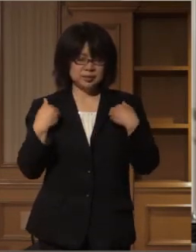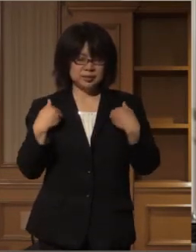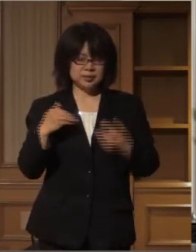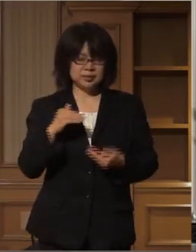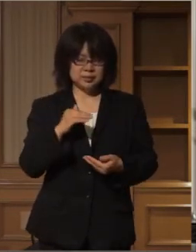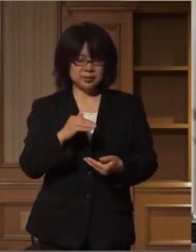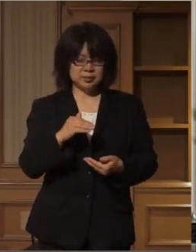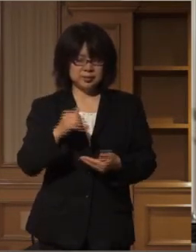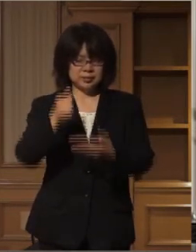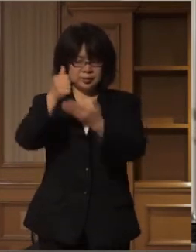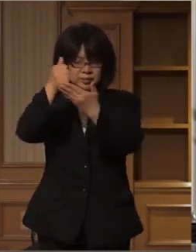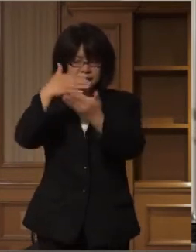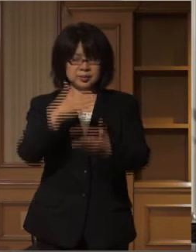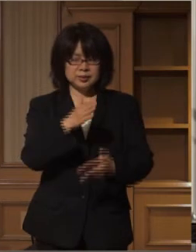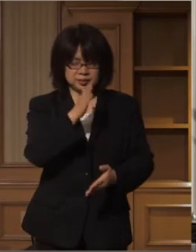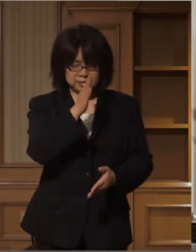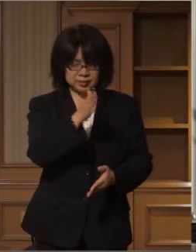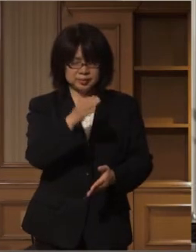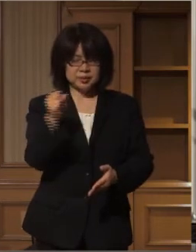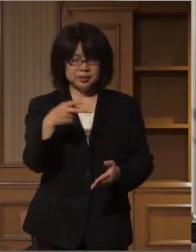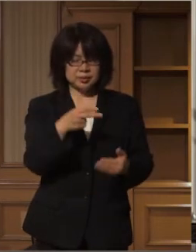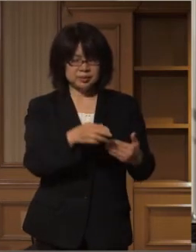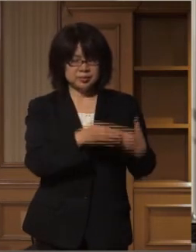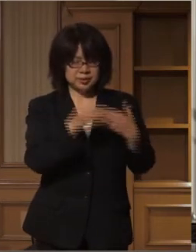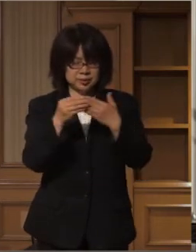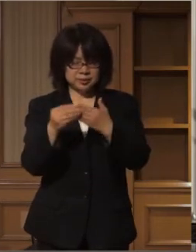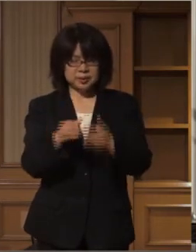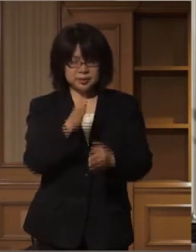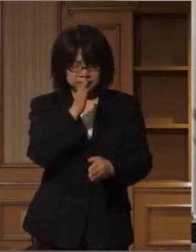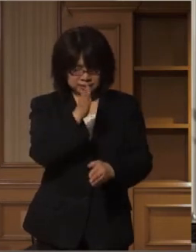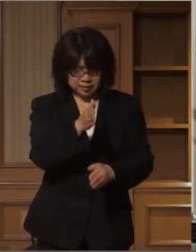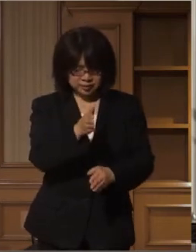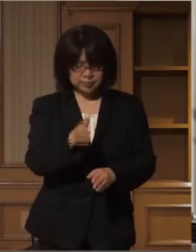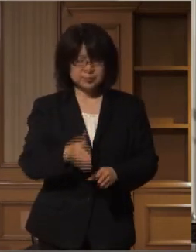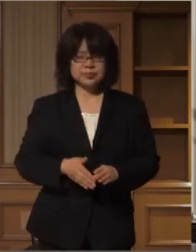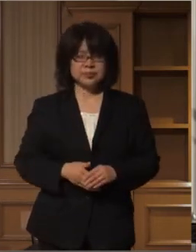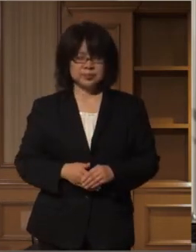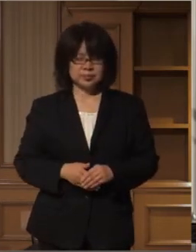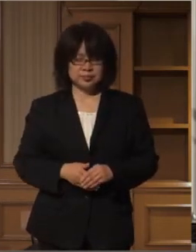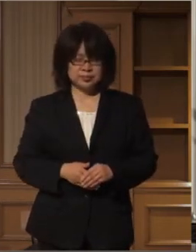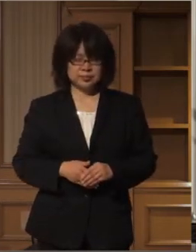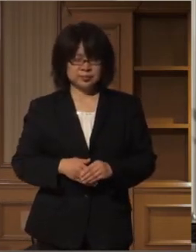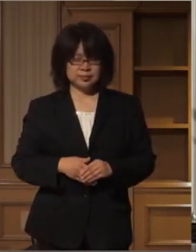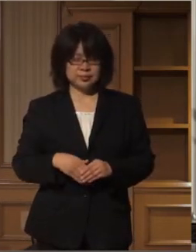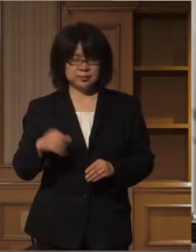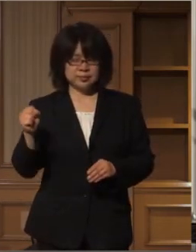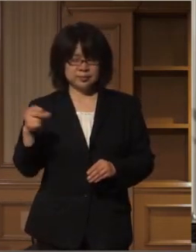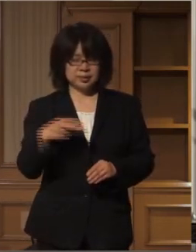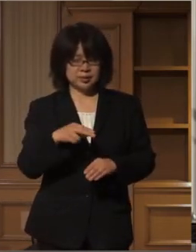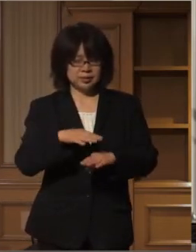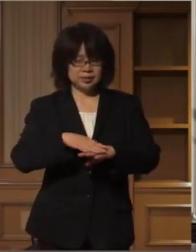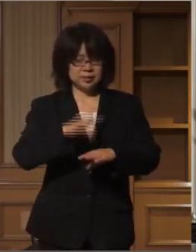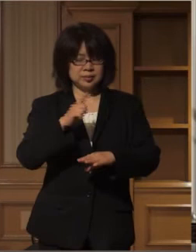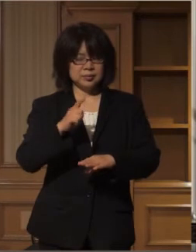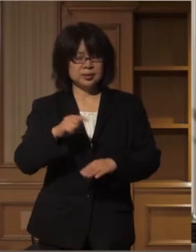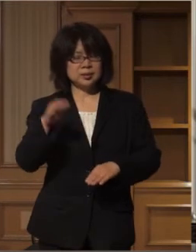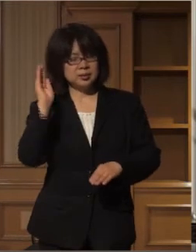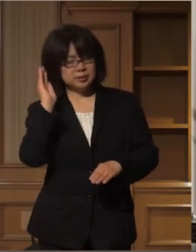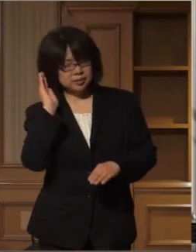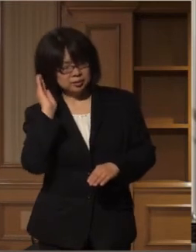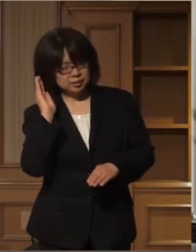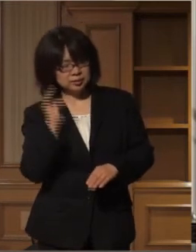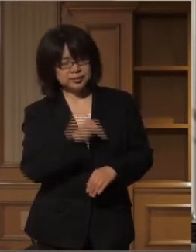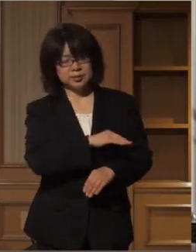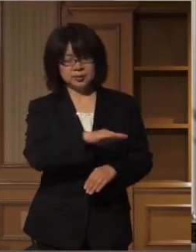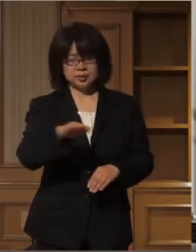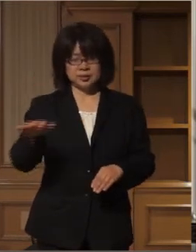ださり、またどうぞ導いてください。お願いいたします。また初めて聞かれる方にも本当にこう正し